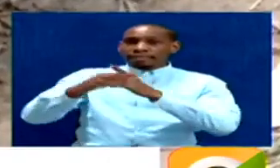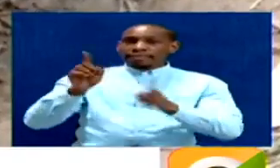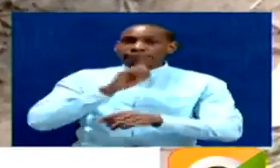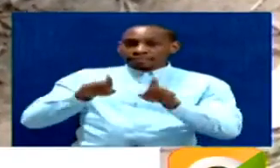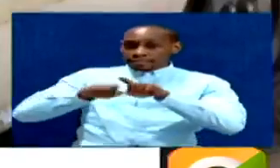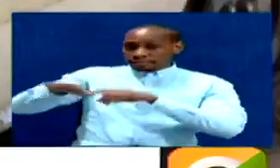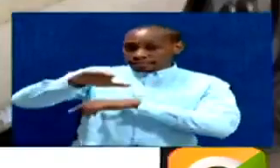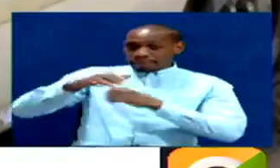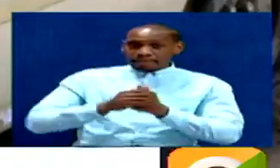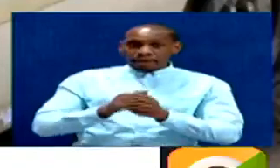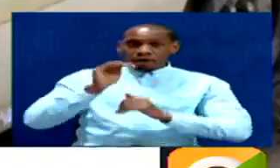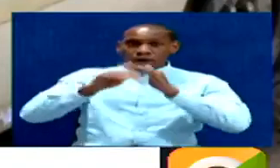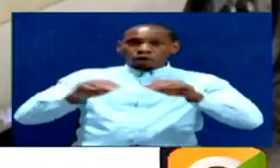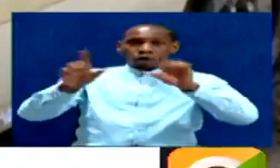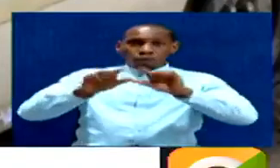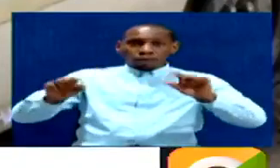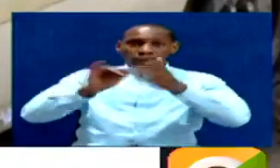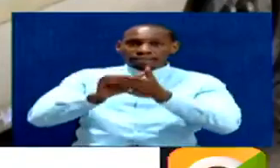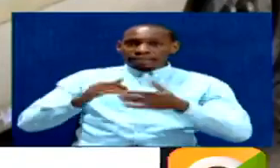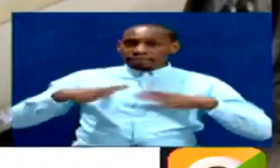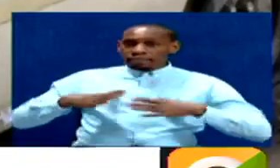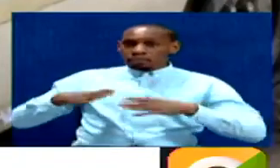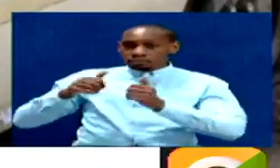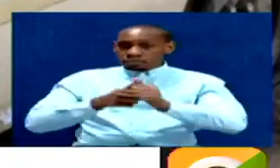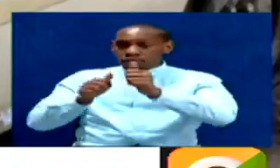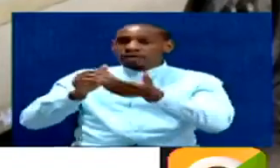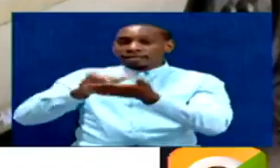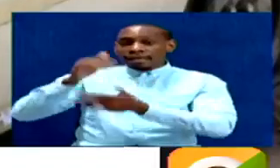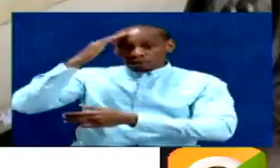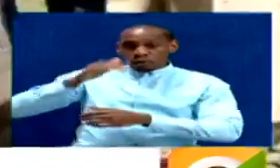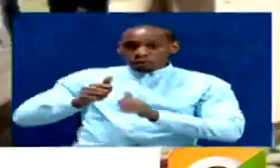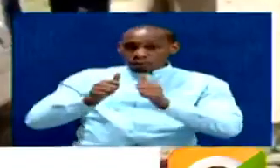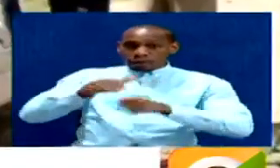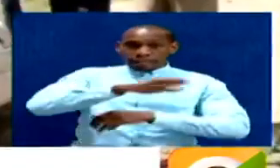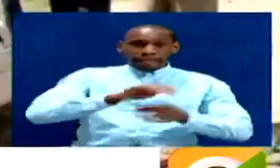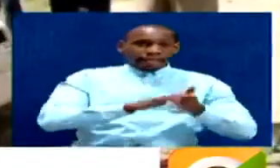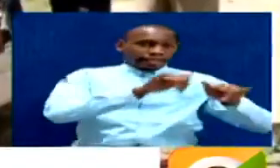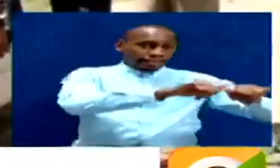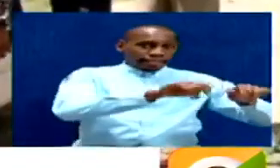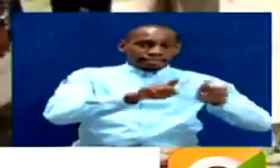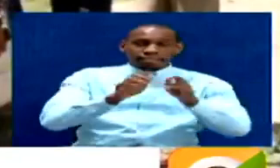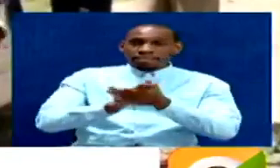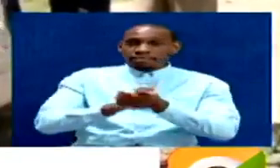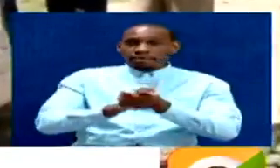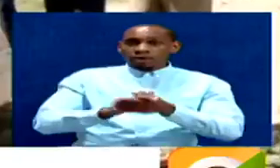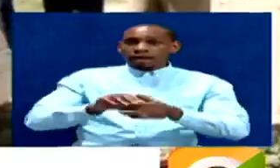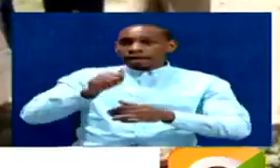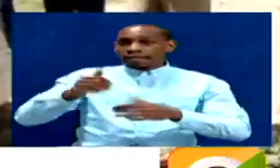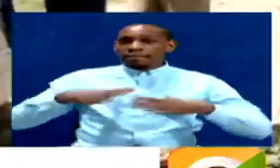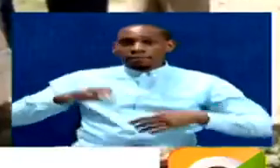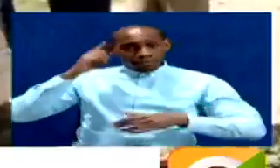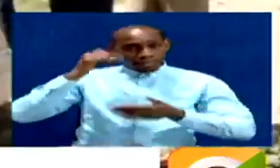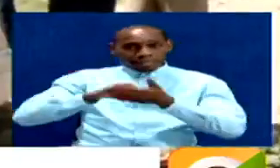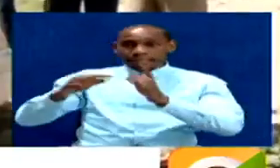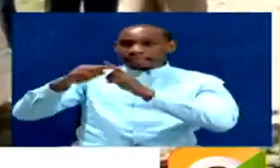eneo hili, wote wakisemekana kuwindwa na watu wanaowafahamu walikokuwa wakiishi na kukifanya, huku wengi wakikisia kuwa